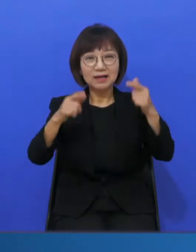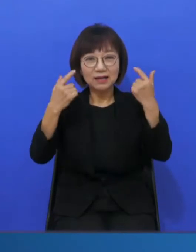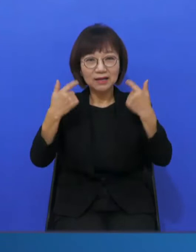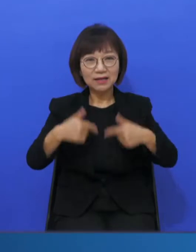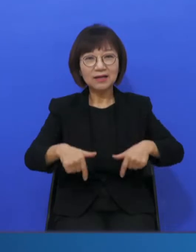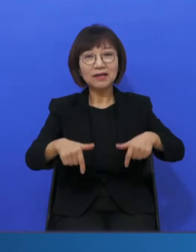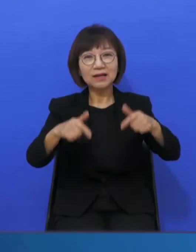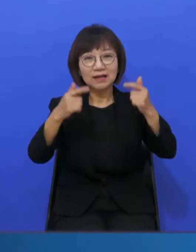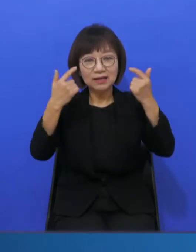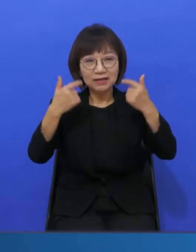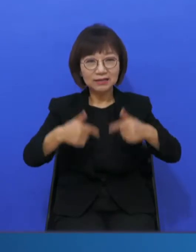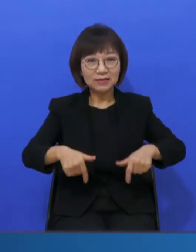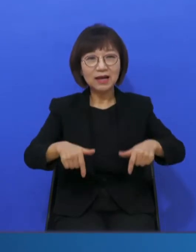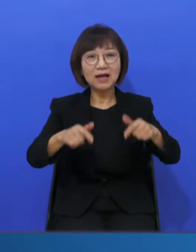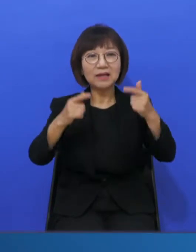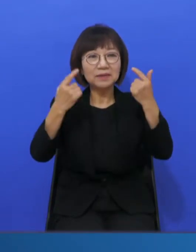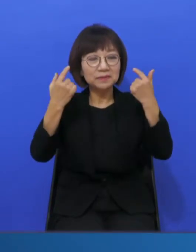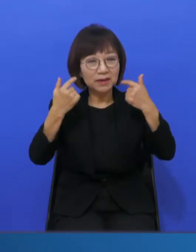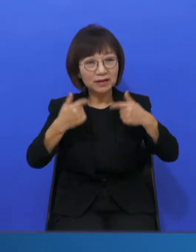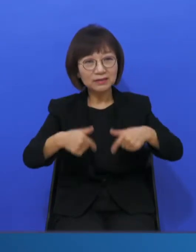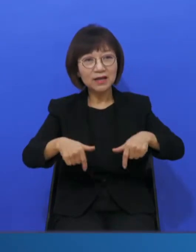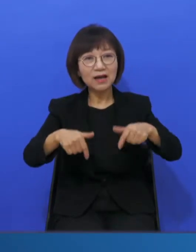날마다